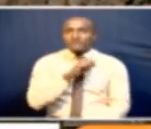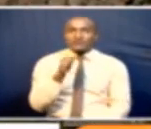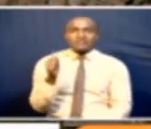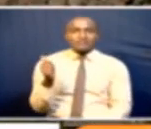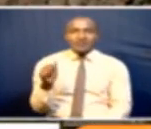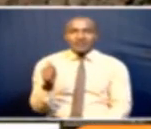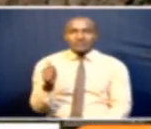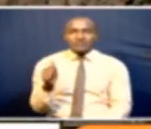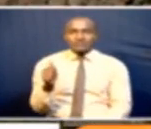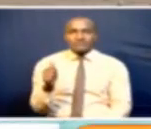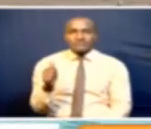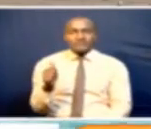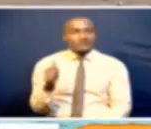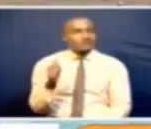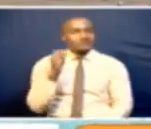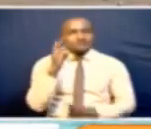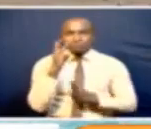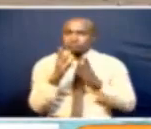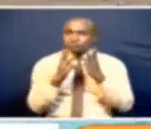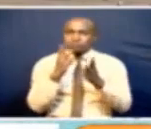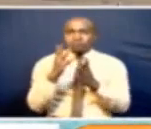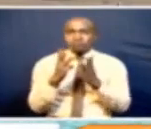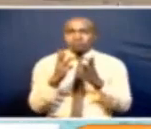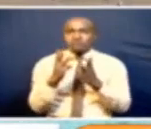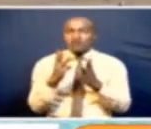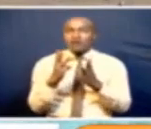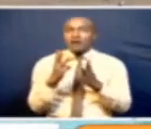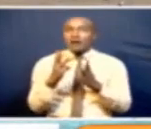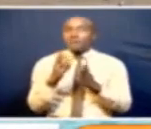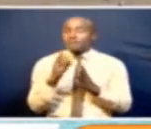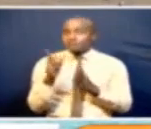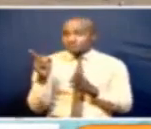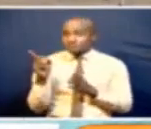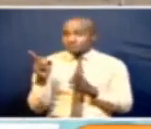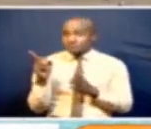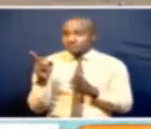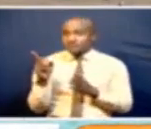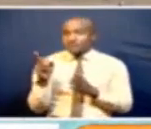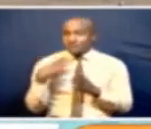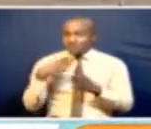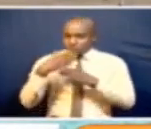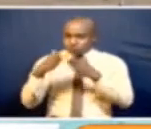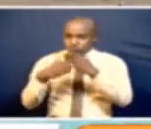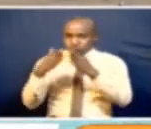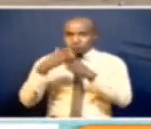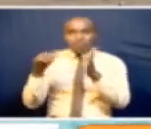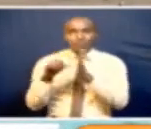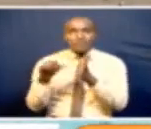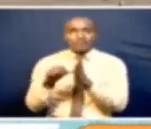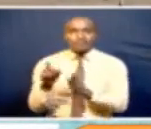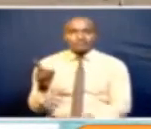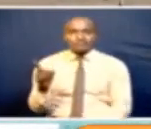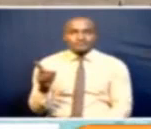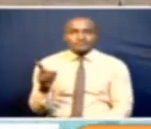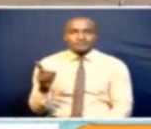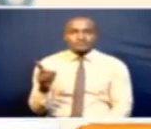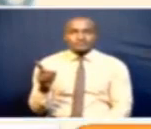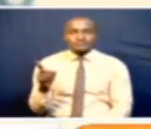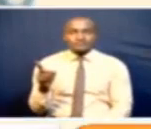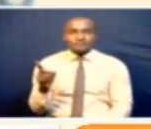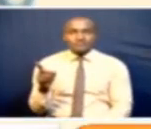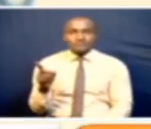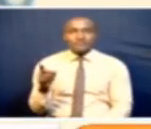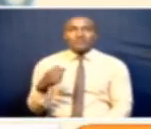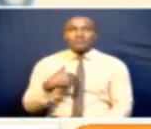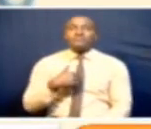hasara. Kilio chao wakikielekeza kwa mwekezaji Superior Homes, mjenzi wa nyumba hizo. I want my investment